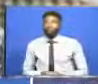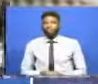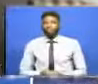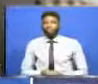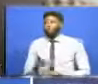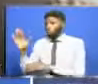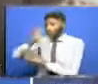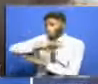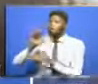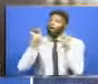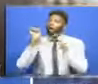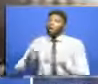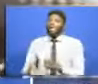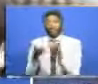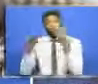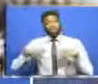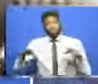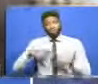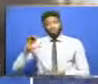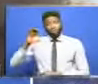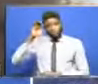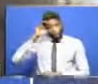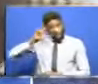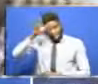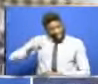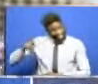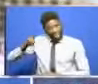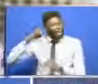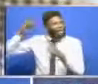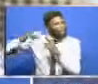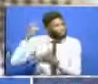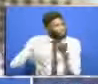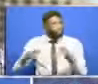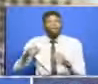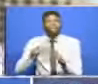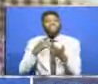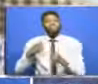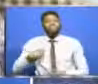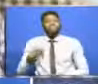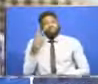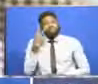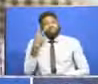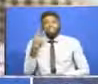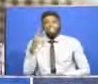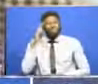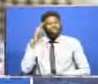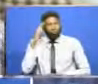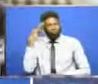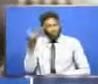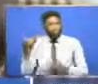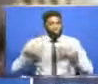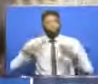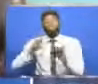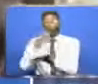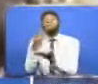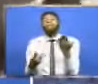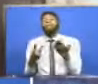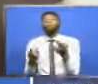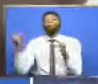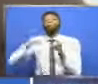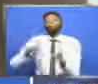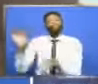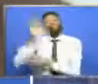kutimizia watu wa pwani yale wanaoyatazamia, then sioni kwa nini watu wasiingie katika chama hiki na kusema wacha twende nacho tuone